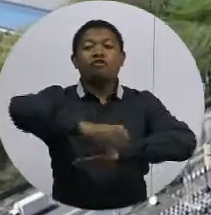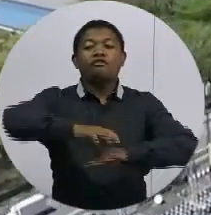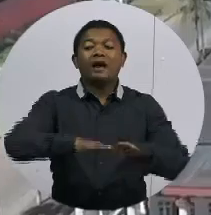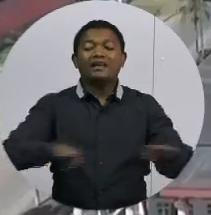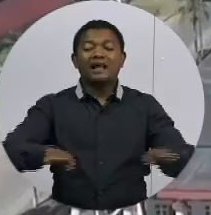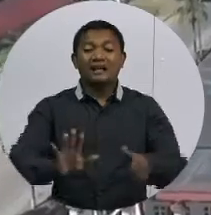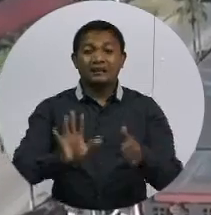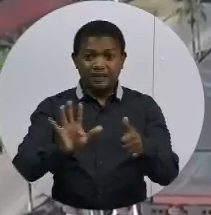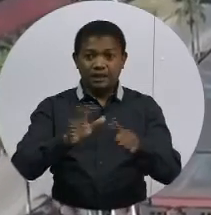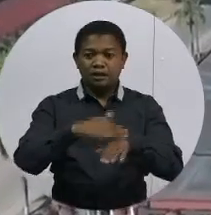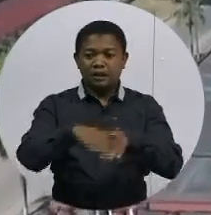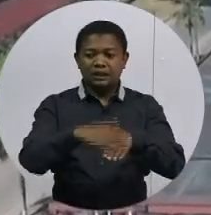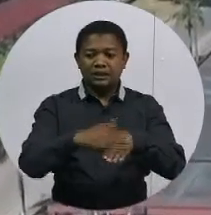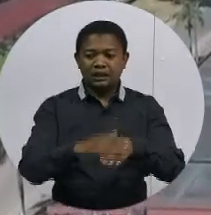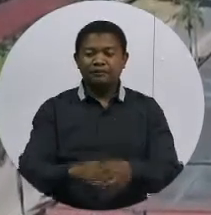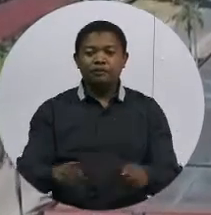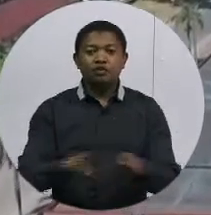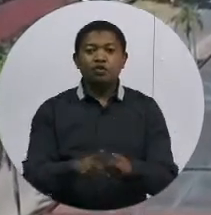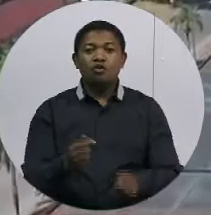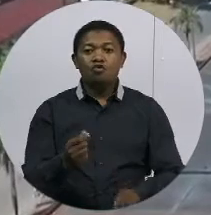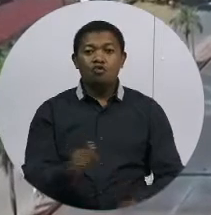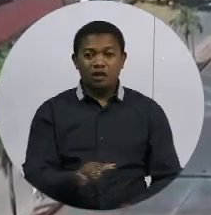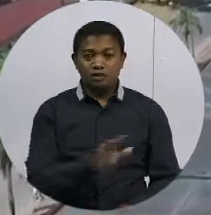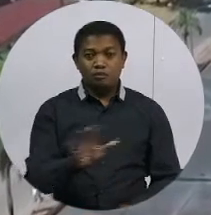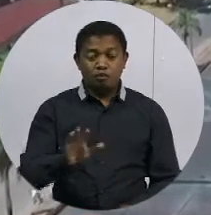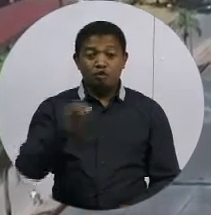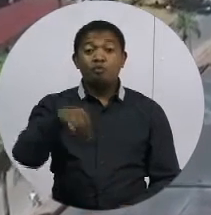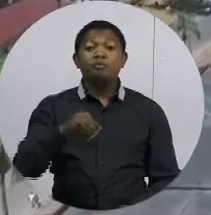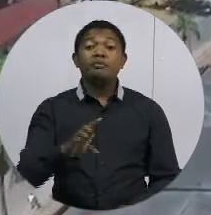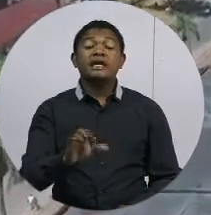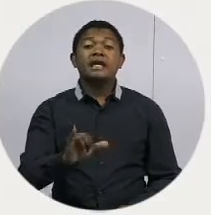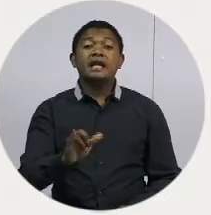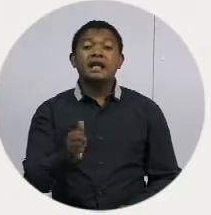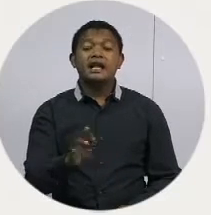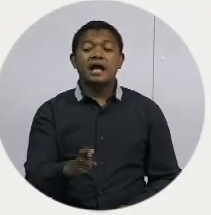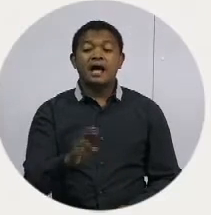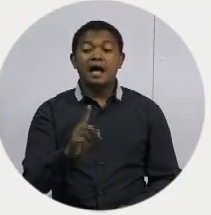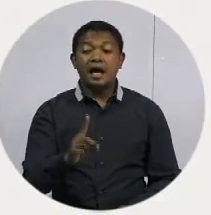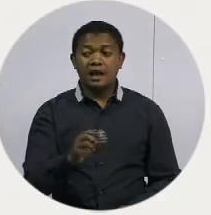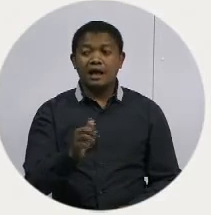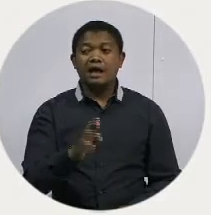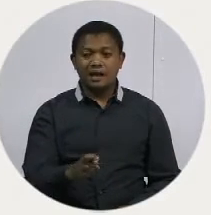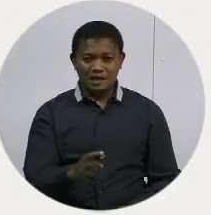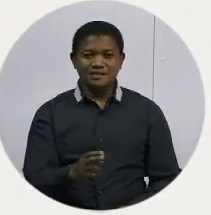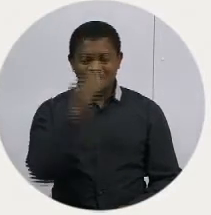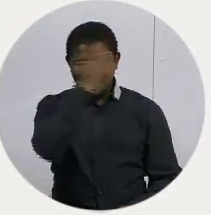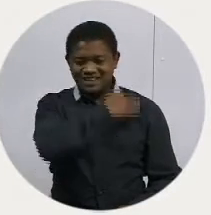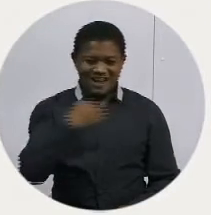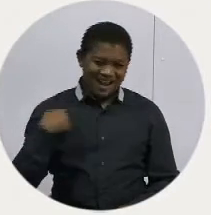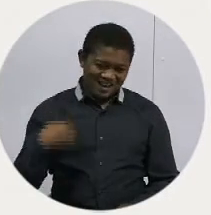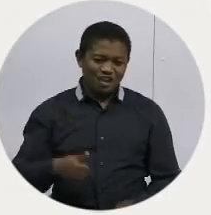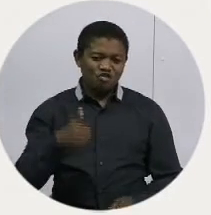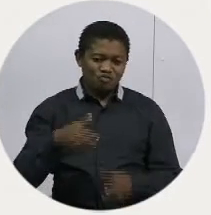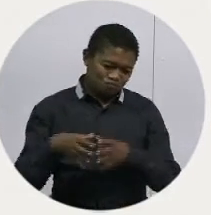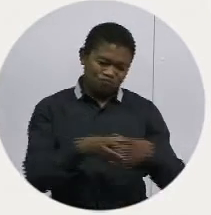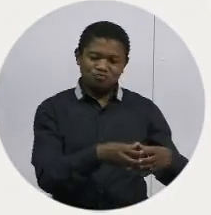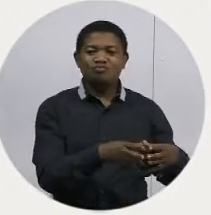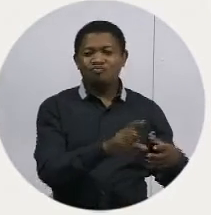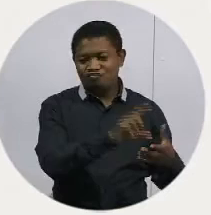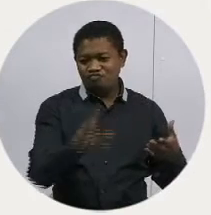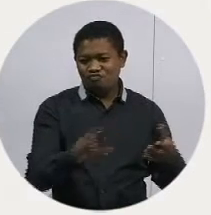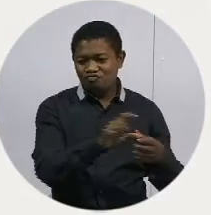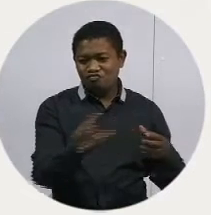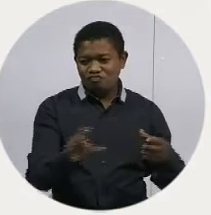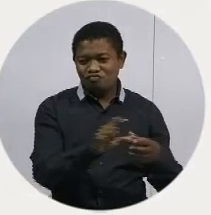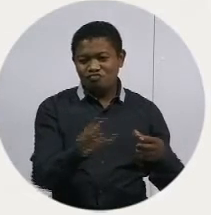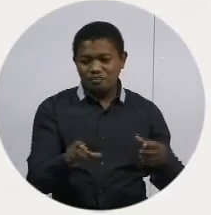vola mitetina 50 miliara ariary no atokan'ny fanjakana malagasy amin'izany ireo mpandraharaha mijoro ara-dalàna